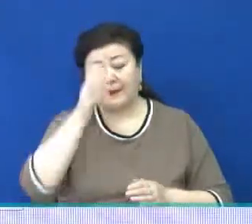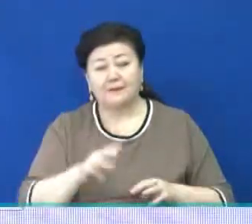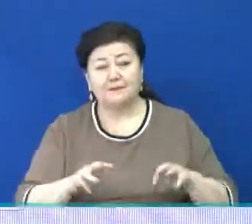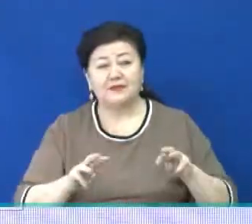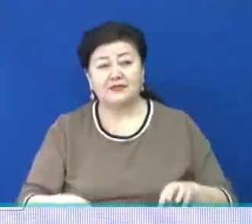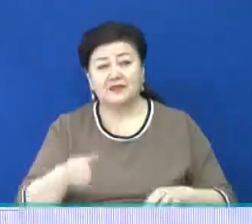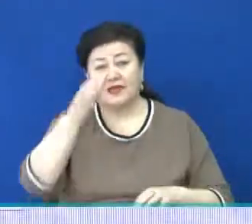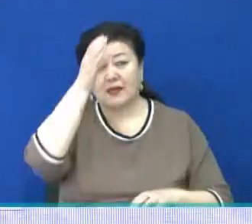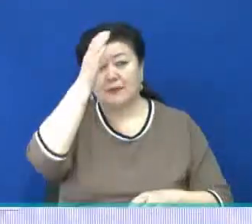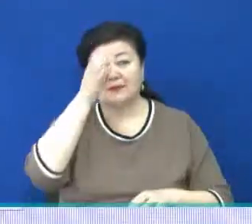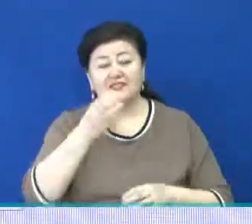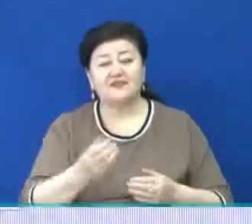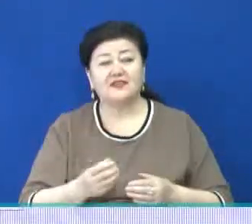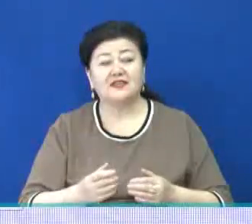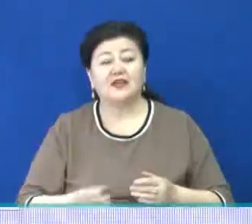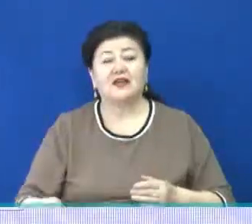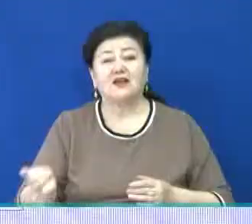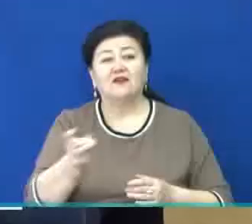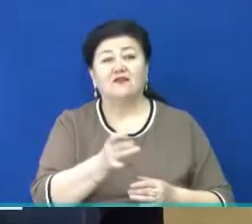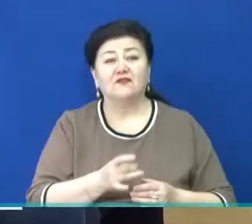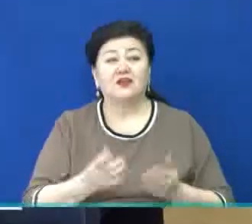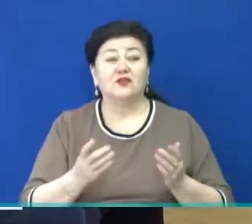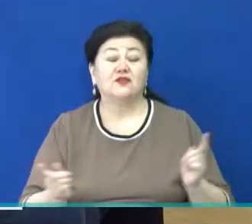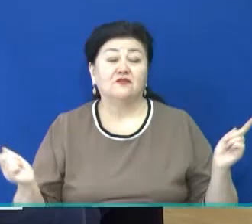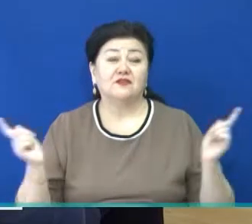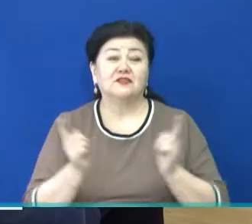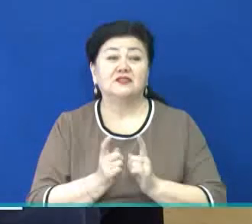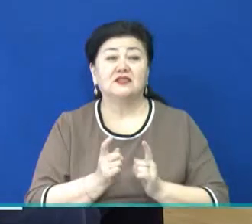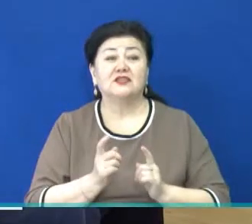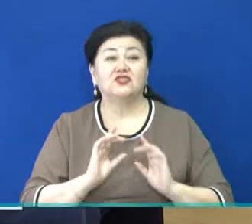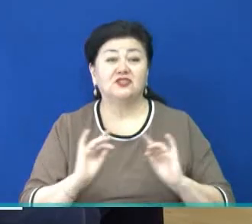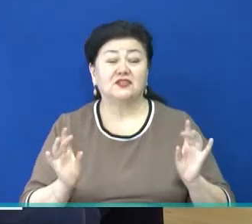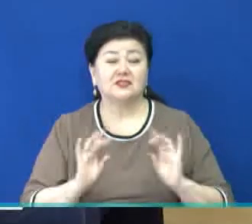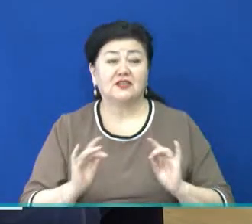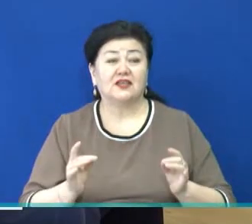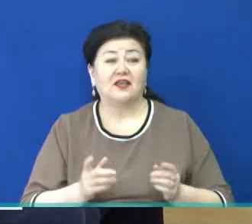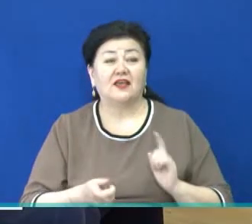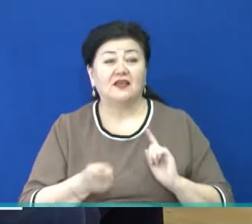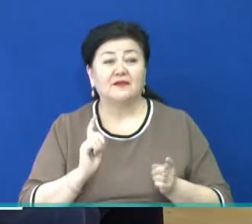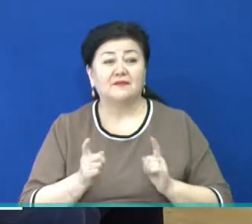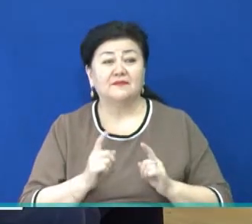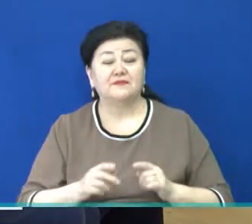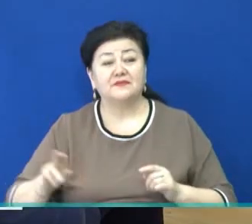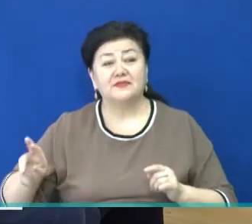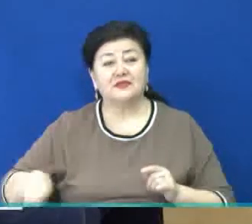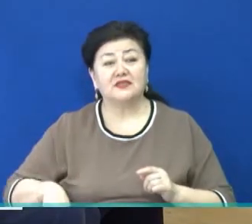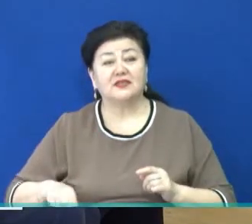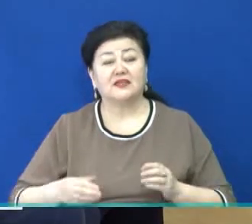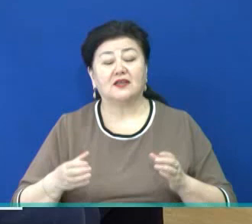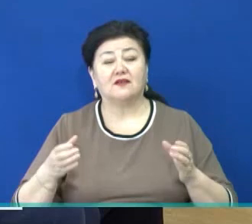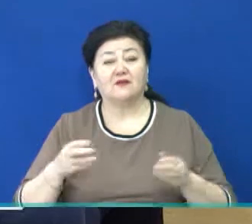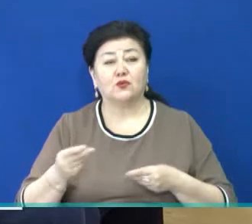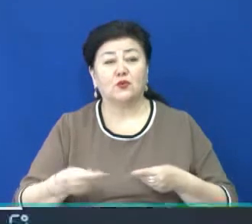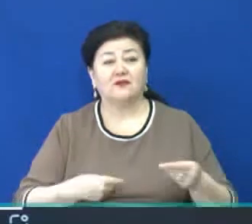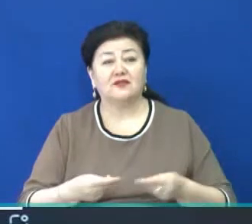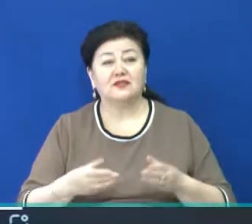министрі Ғани Бейсенбаев аймақтағы педагогтармен өткен кездесуінде осылай деді. Жиынға мектеп директорлары мен білім бөлімдері және